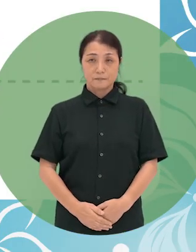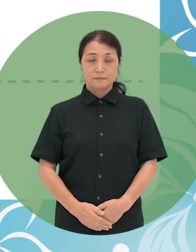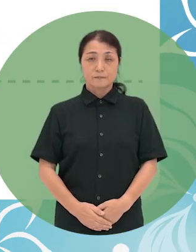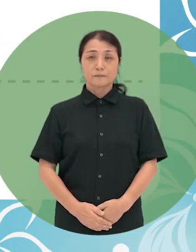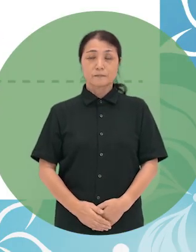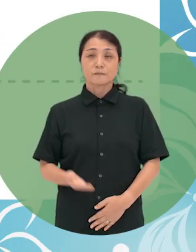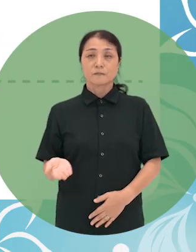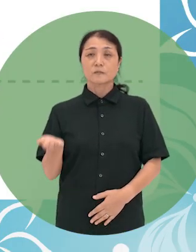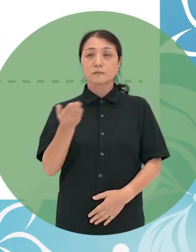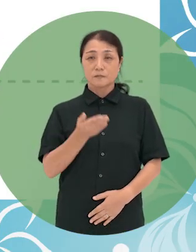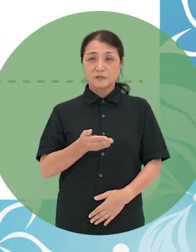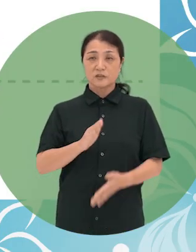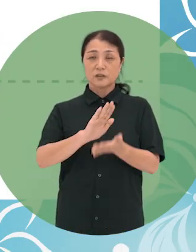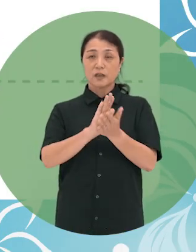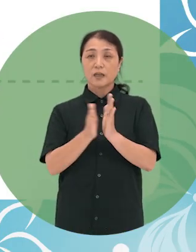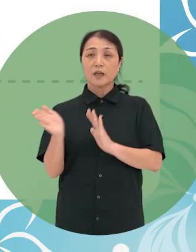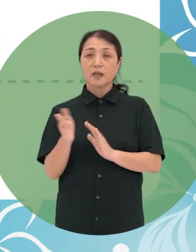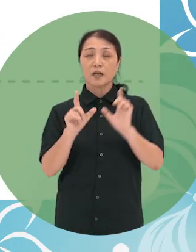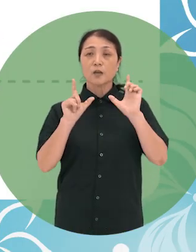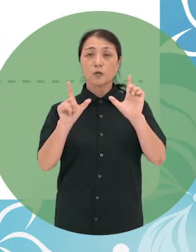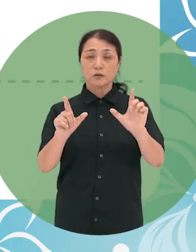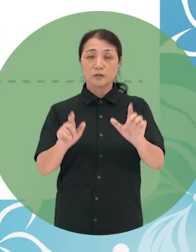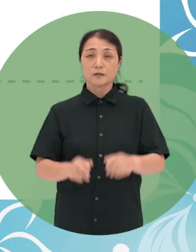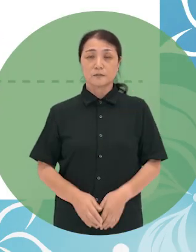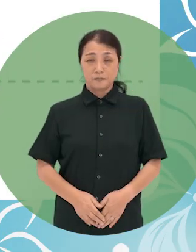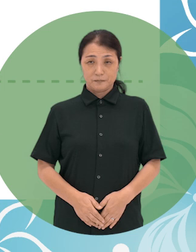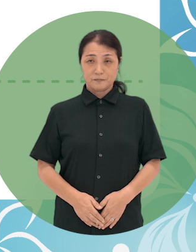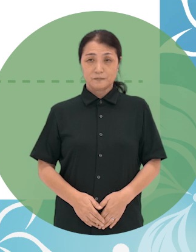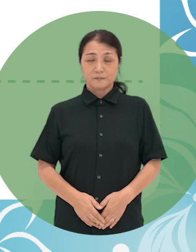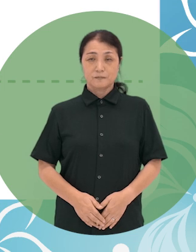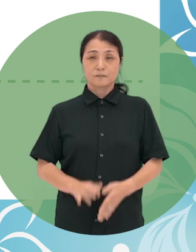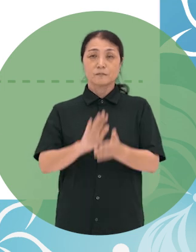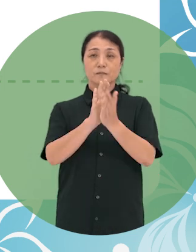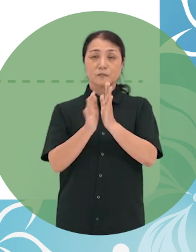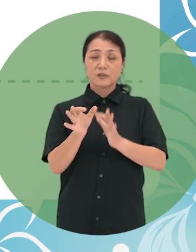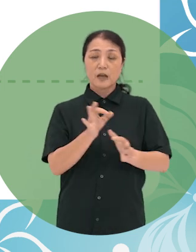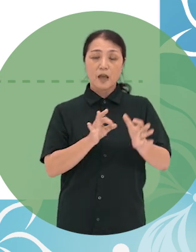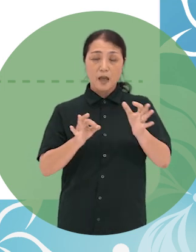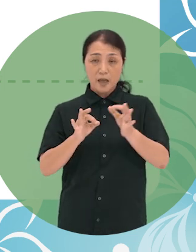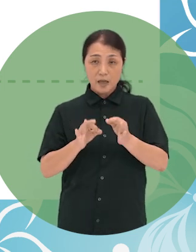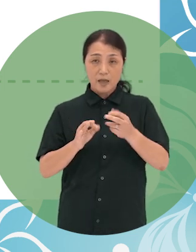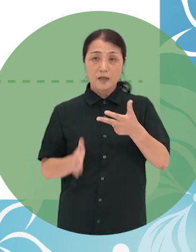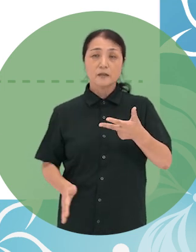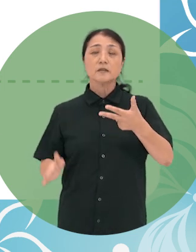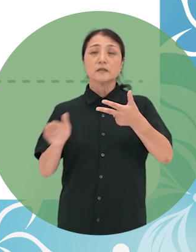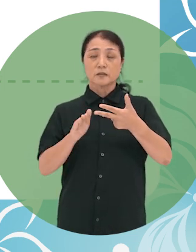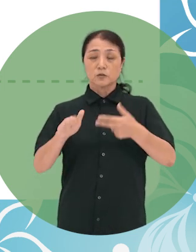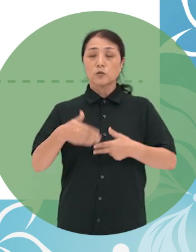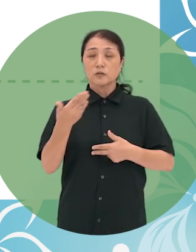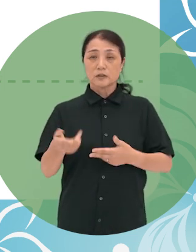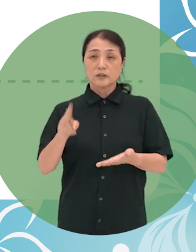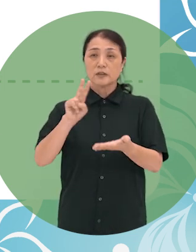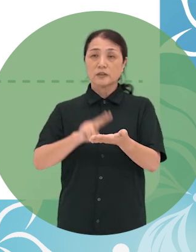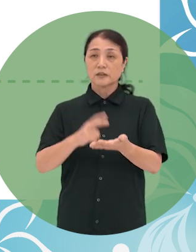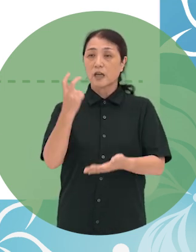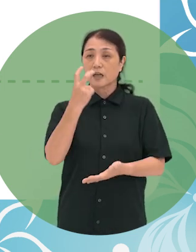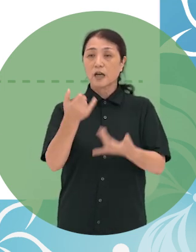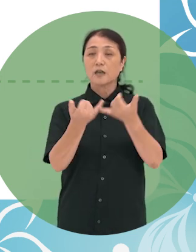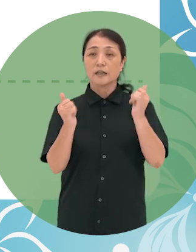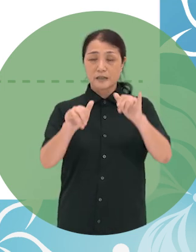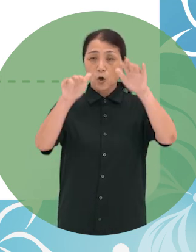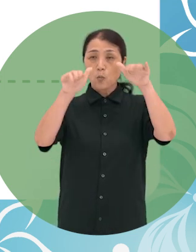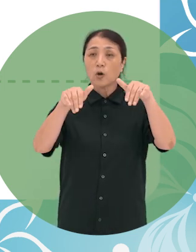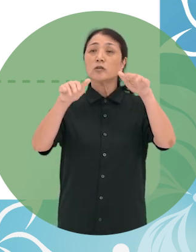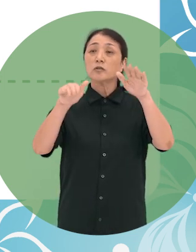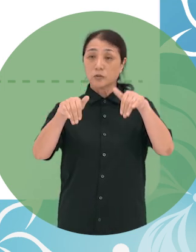続いて県からのお知らせです。県では県営施設の次期指定管理者を募集しています。施設ごとに募集